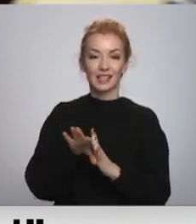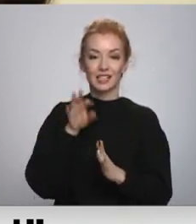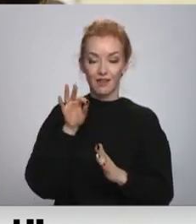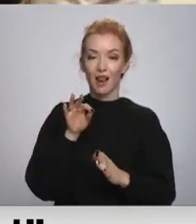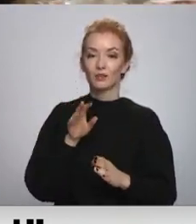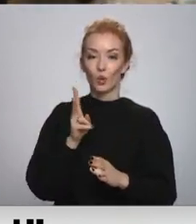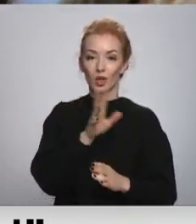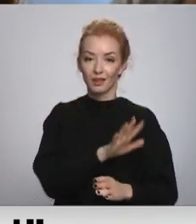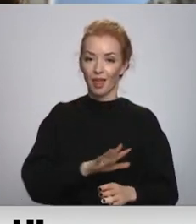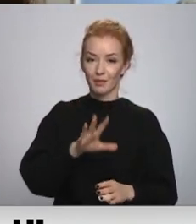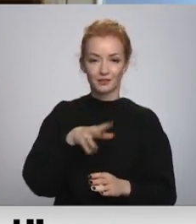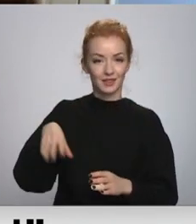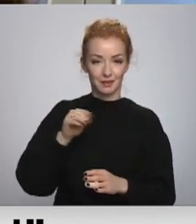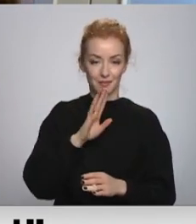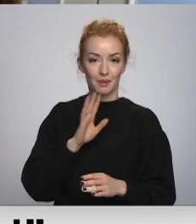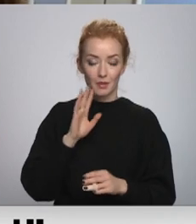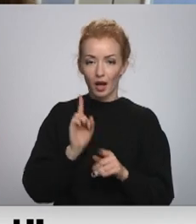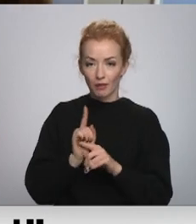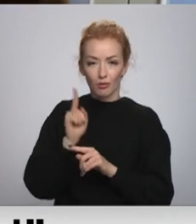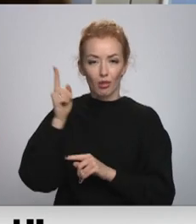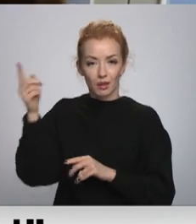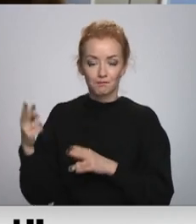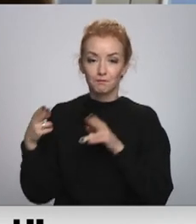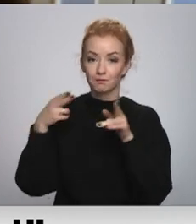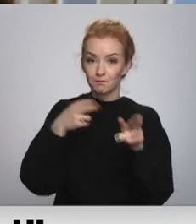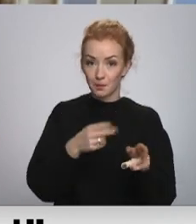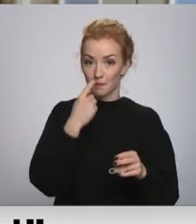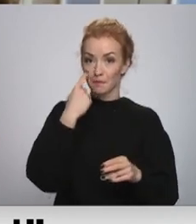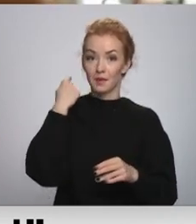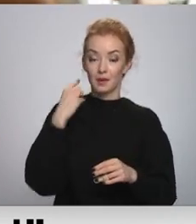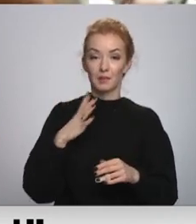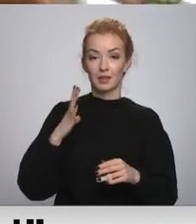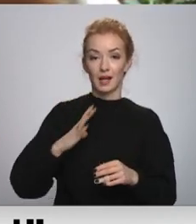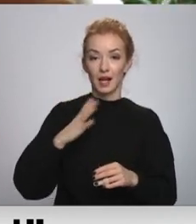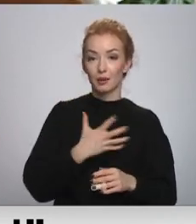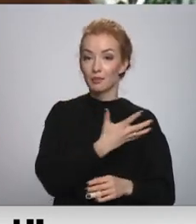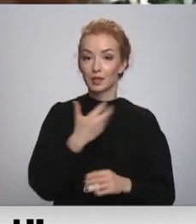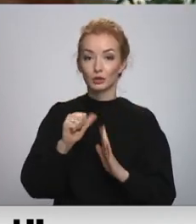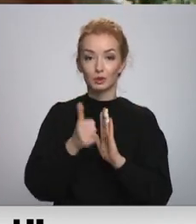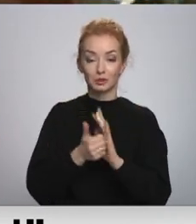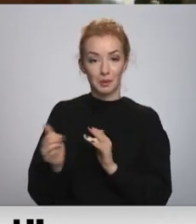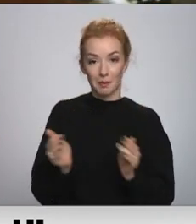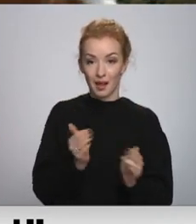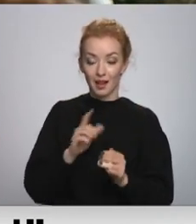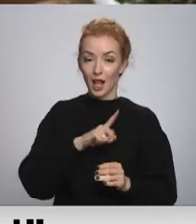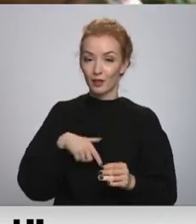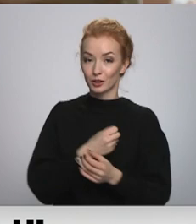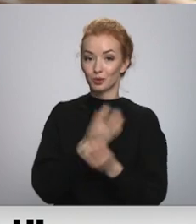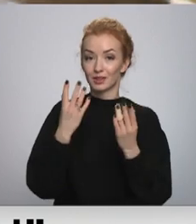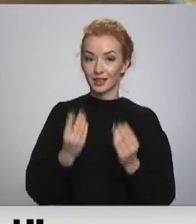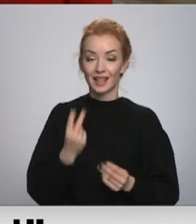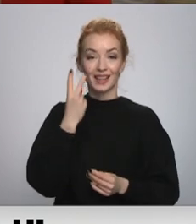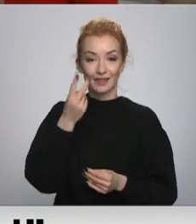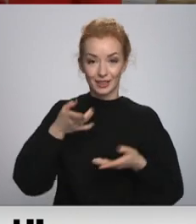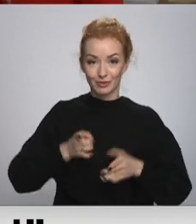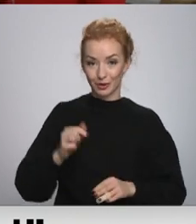visas Kurzemes, neret arī no tālākām vietām. Pērni tika sagaidīti 516 bērniņi. Latvijas dzimšanas dienā 2